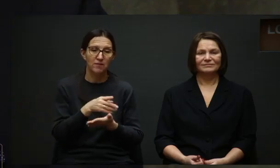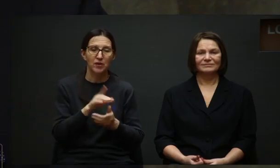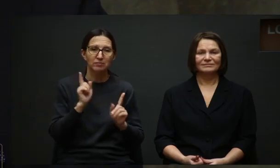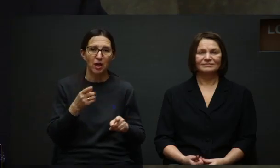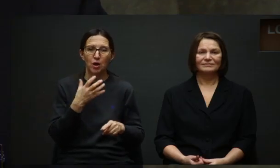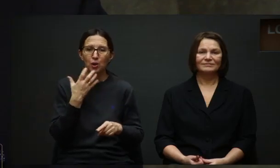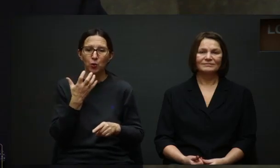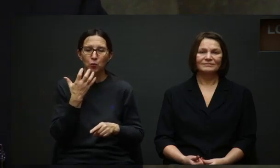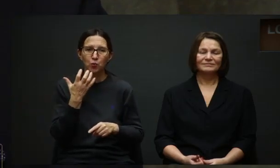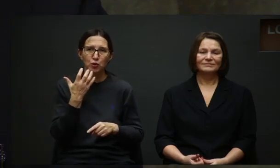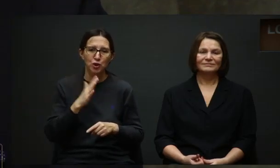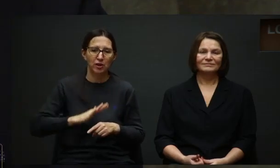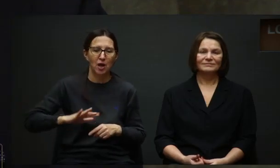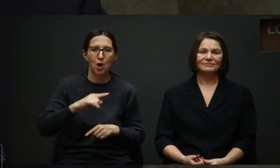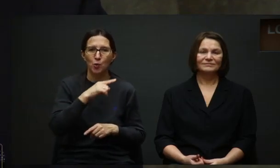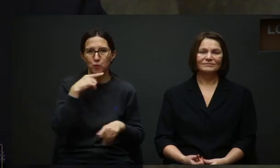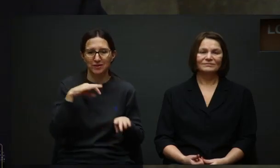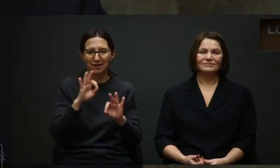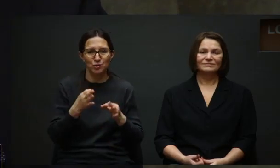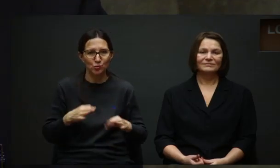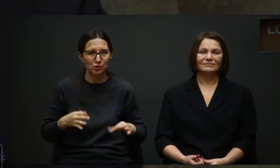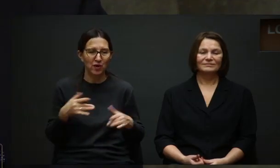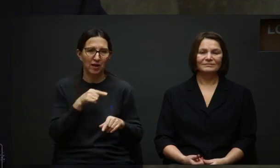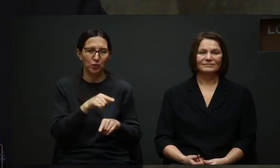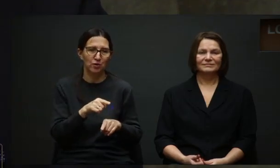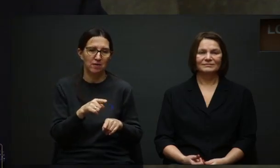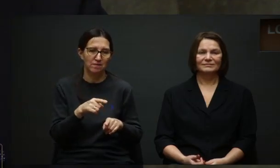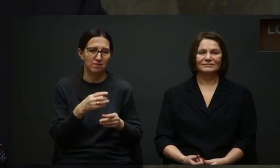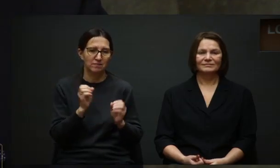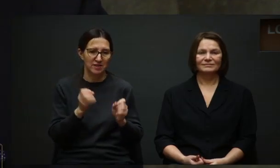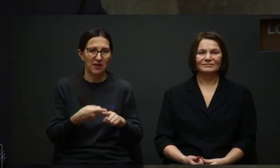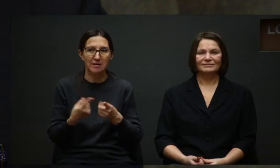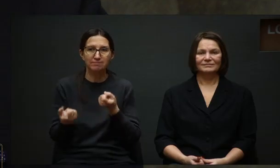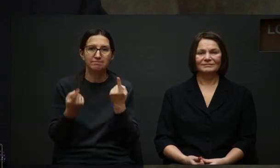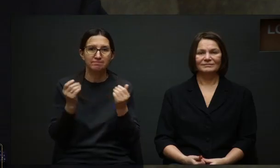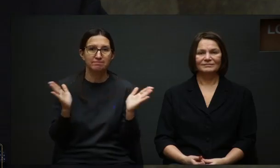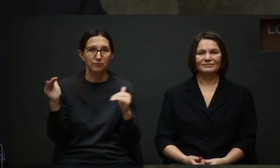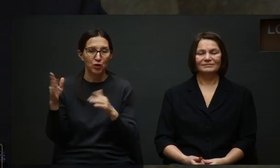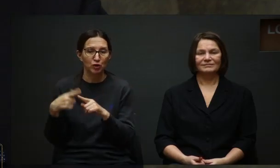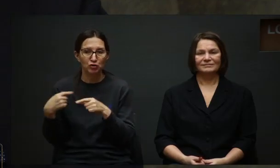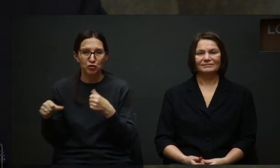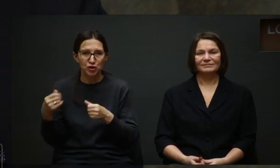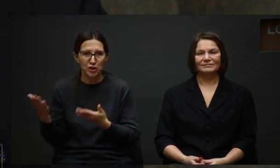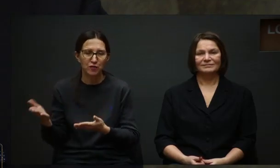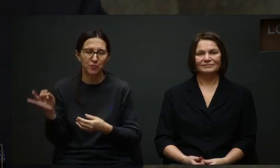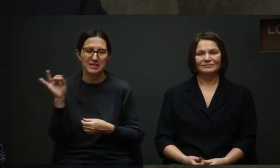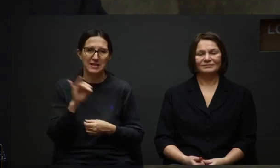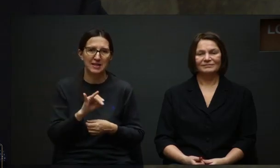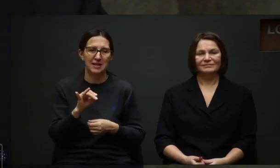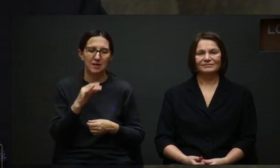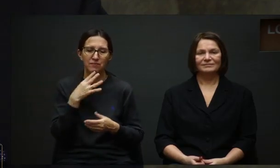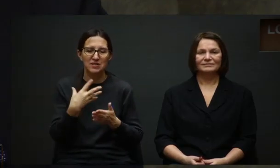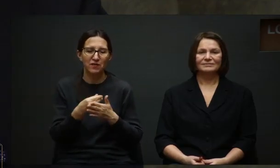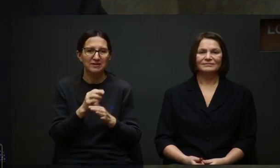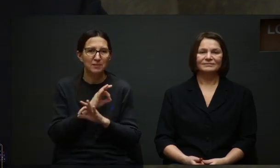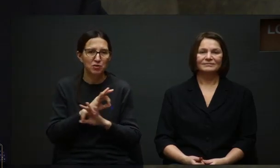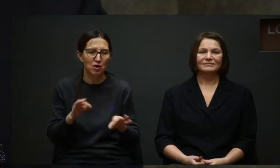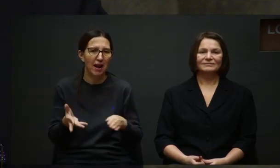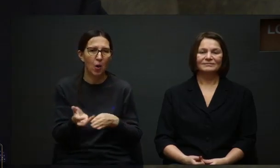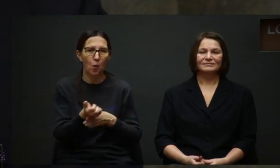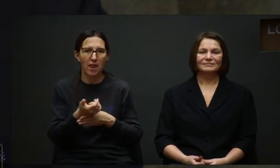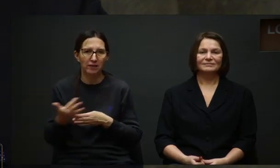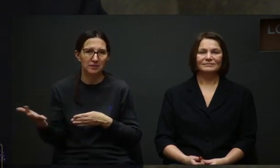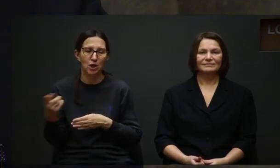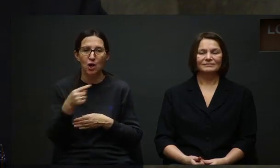южнорусского искусства, которое там, собственно, произрастало живописное, и со своей замечательной